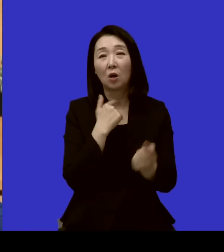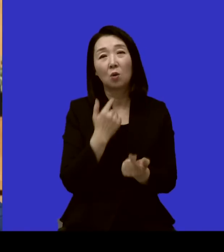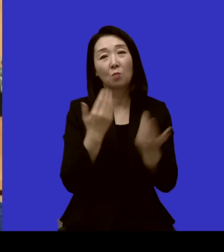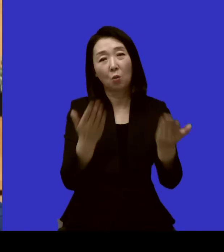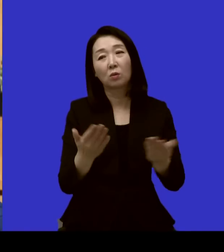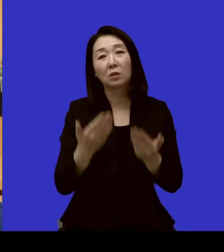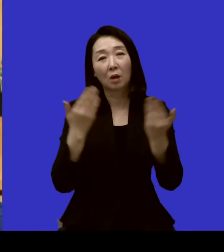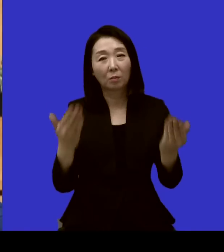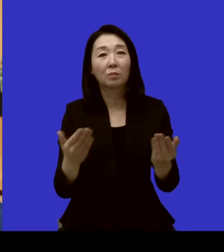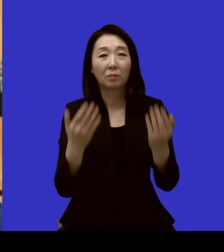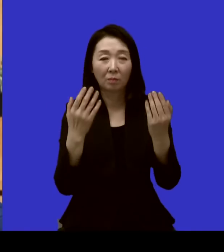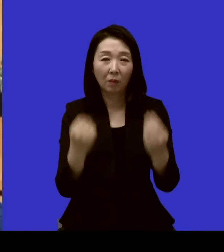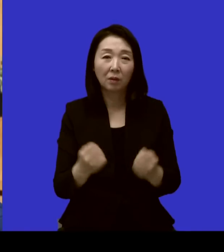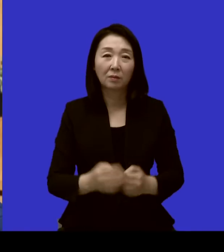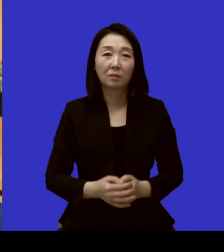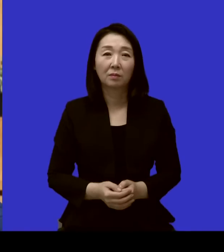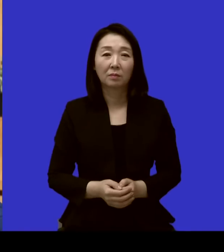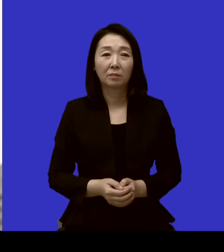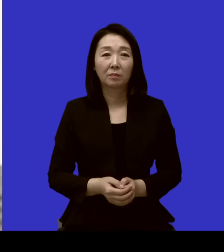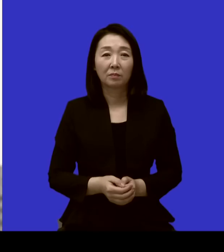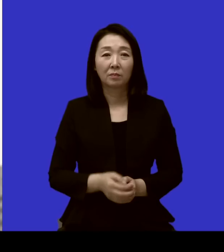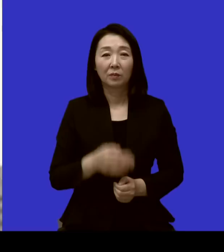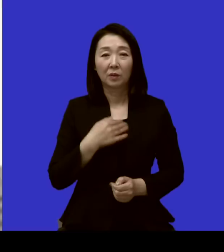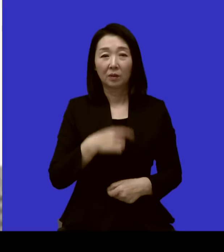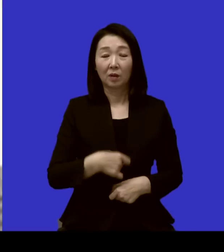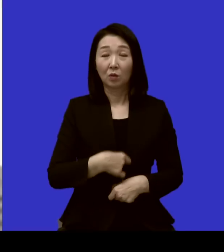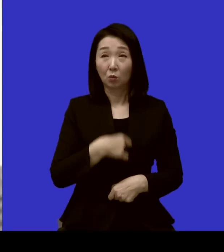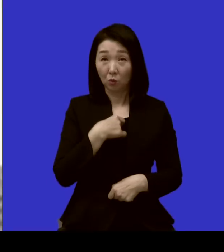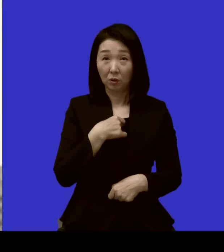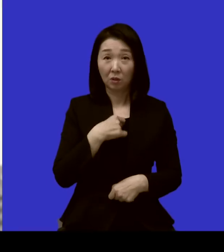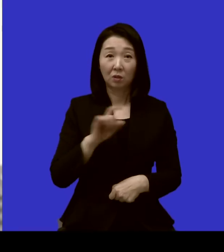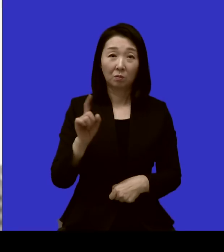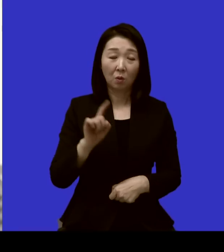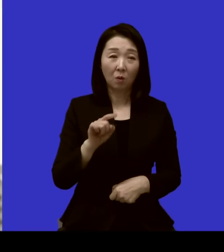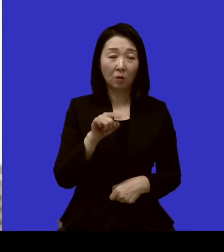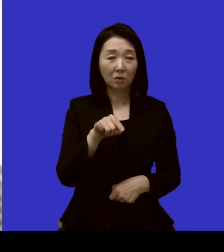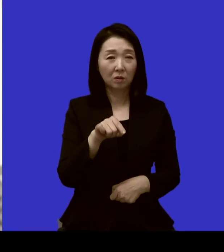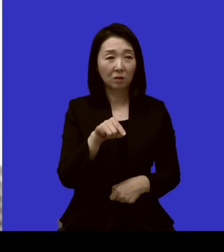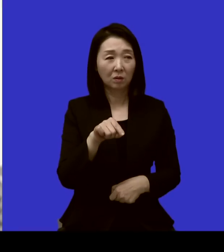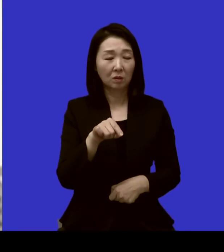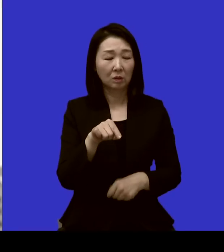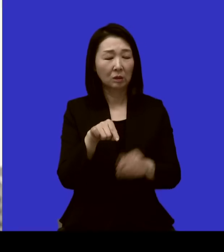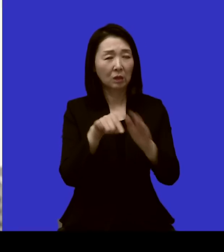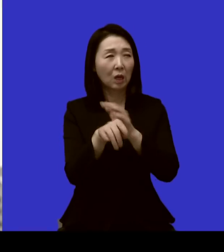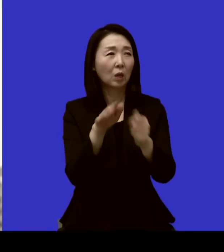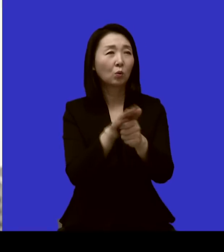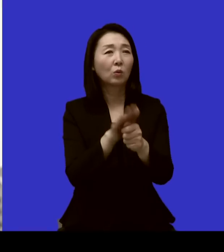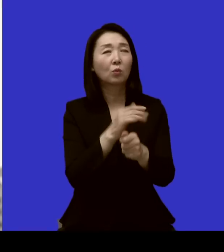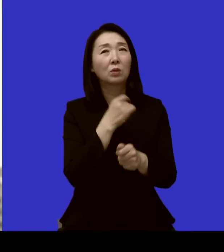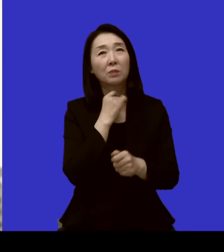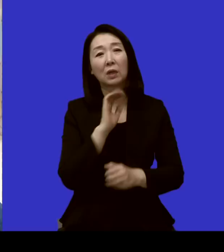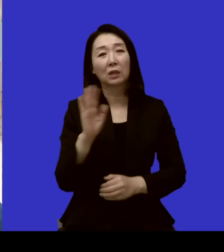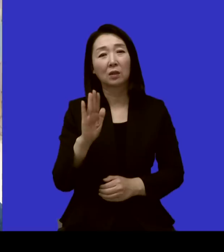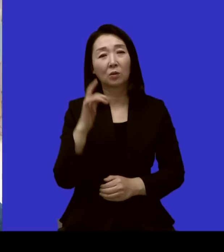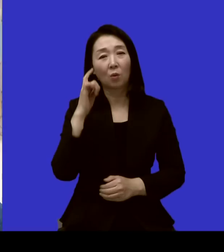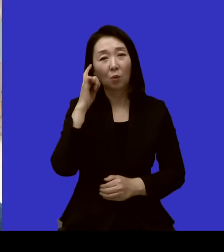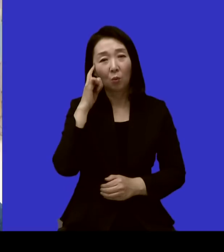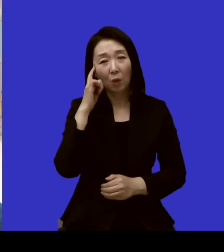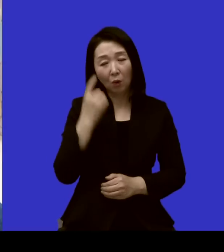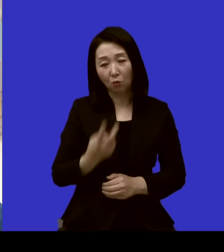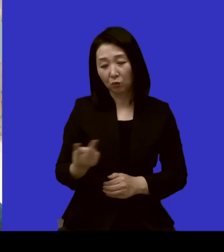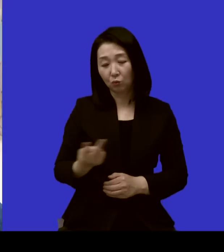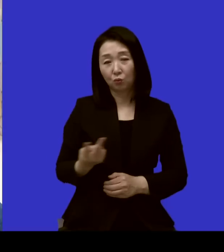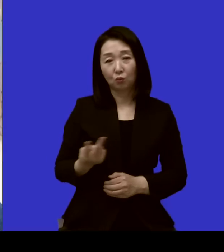많이 했었어요. 예. 근데 저는 솔직히 제가 그런 곳에 가고 싶지 않았고 그리고 저희들도 우리